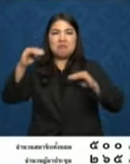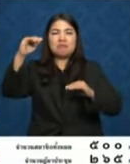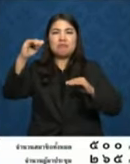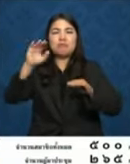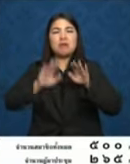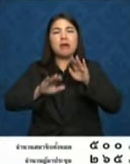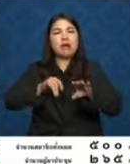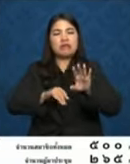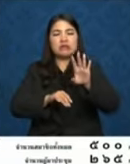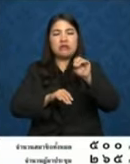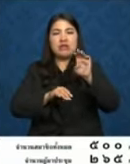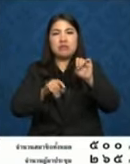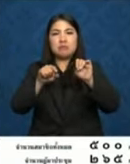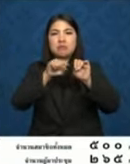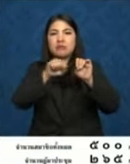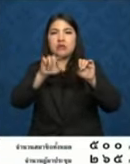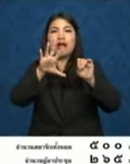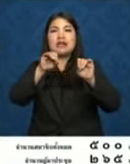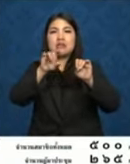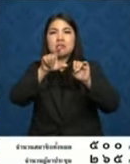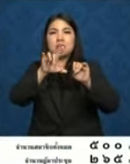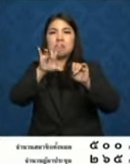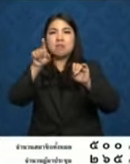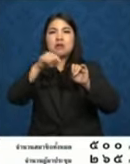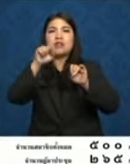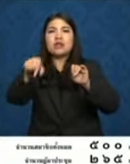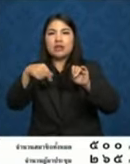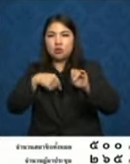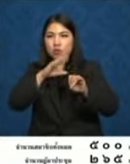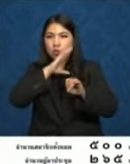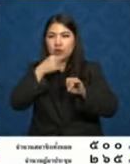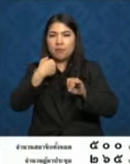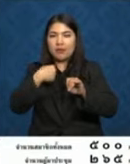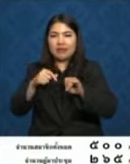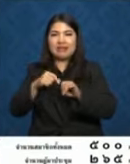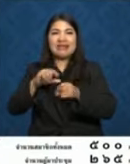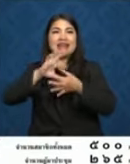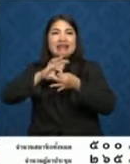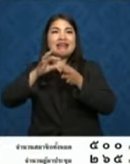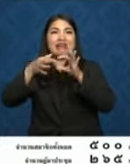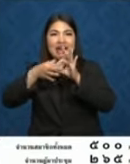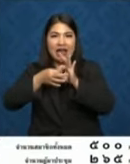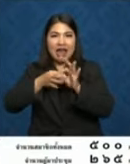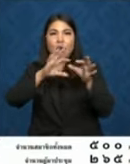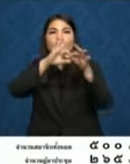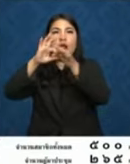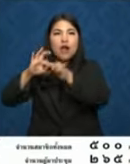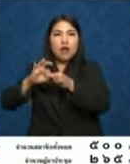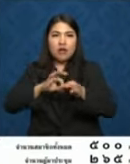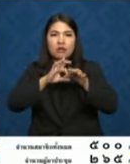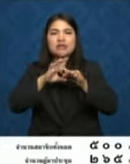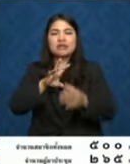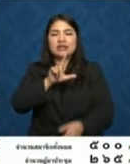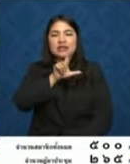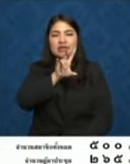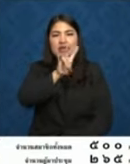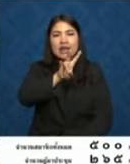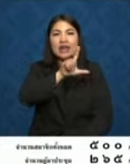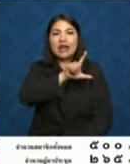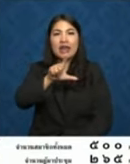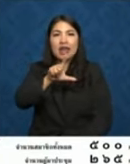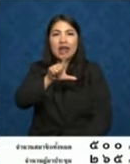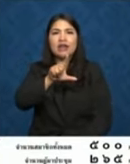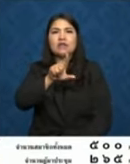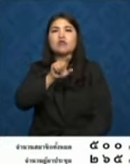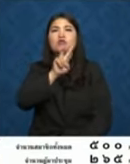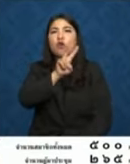ถ้าเราไปแข่งในกีฬาโอลิมปิกนั้นจะได้12ล้านในเหรียญทองแต่ว่าถ้าเป็นพาราลิมปิกเราจะได้7ล้าน2ถ้าเป็นเ